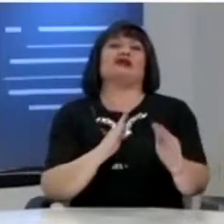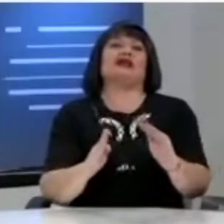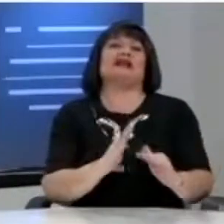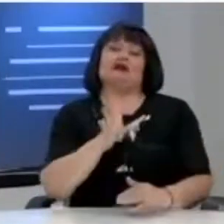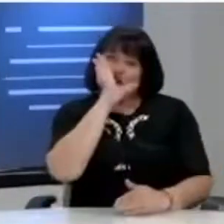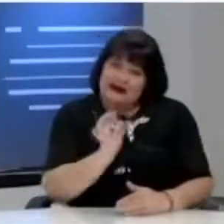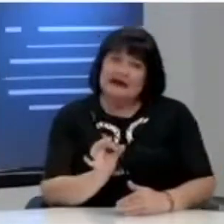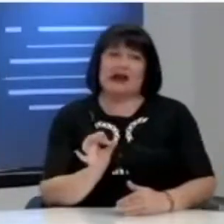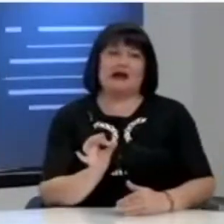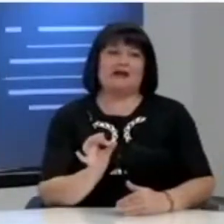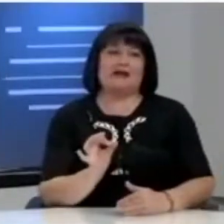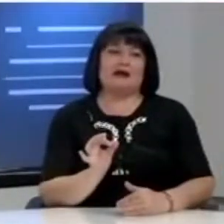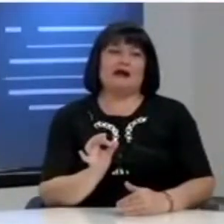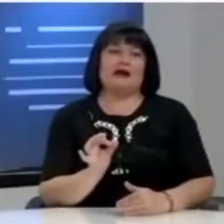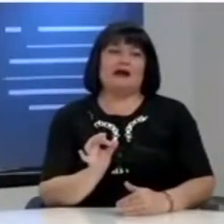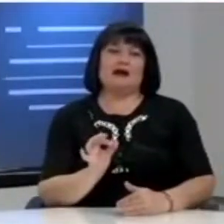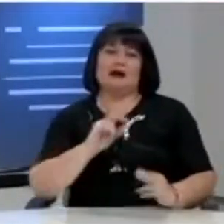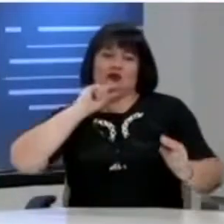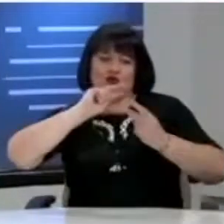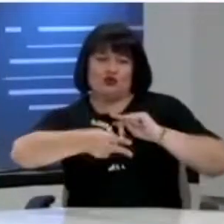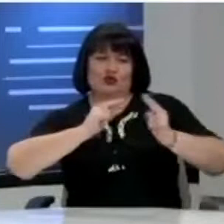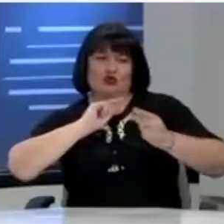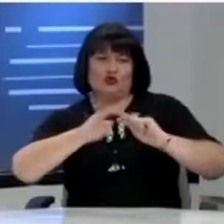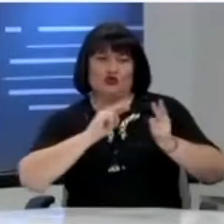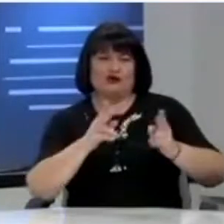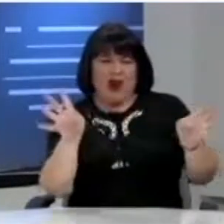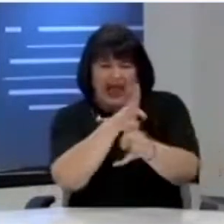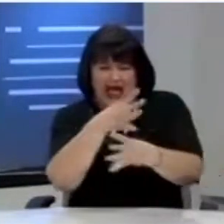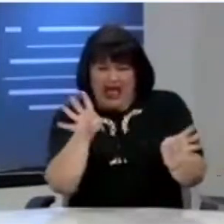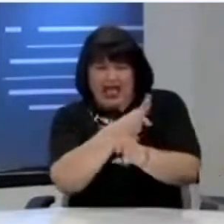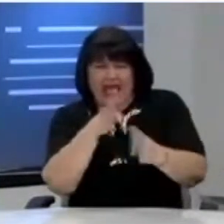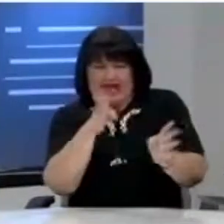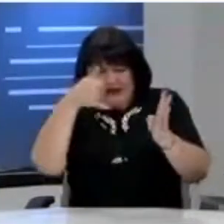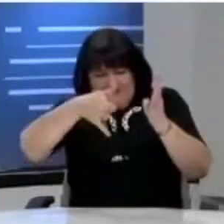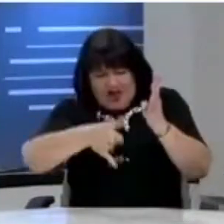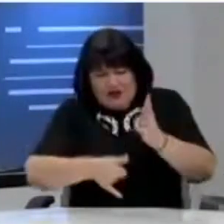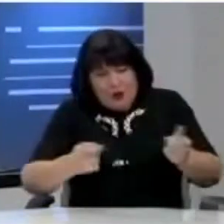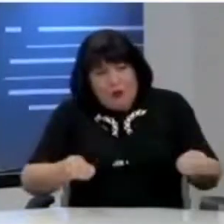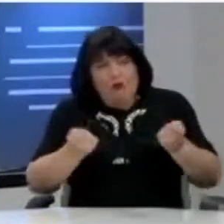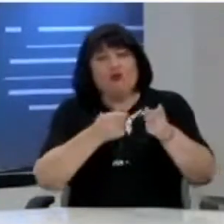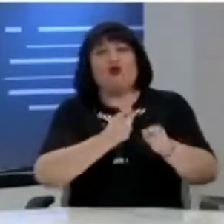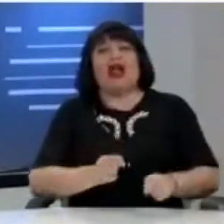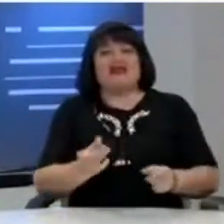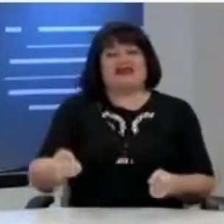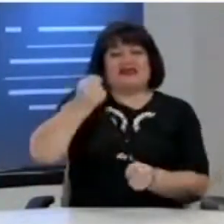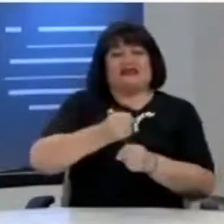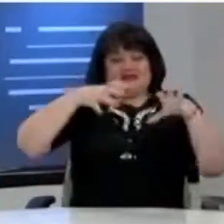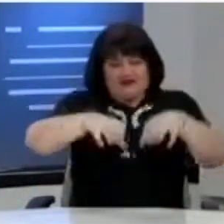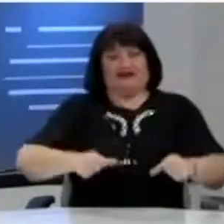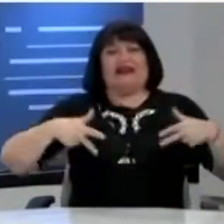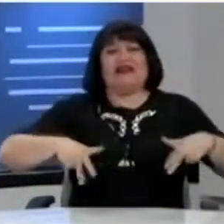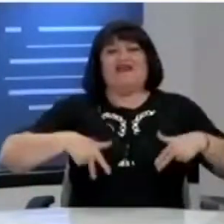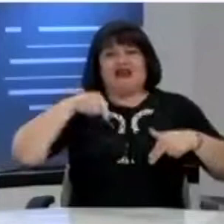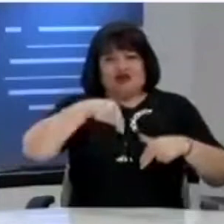την αλήθεια και να αντικρούσω αυτόν τον απίθμενο λαϊκισμό που χρησιμοποίησατε και για να καταλάβετε την εξουσία, αλλά και